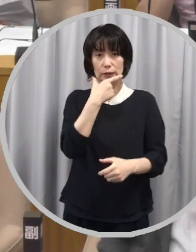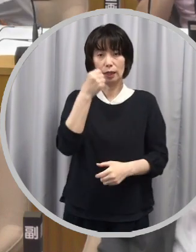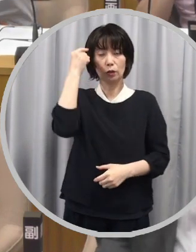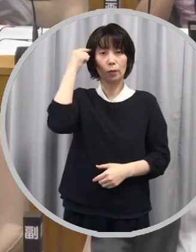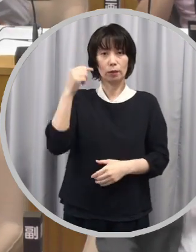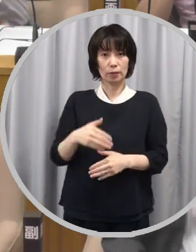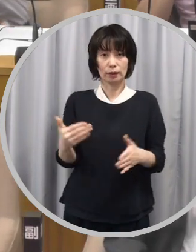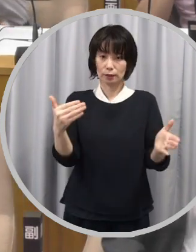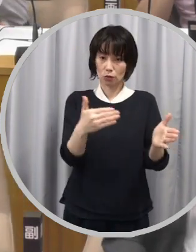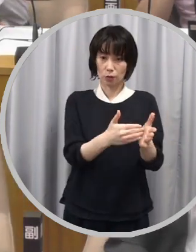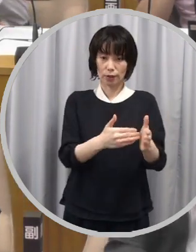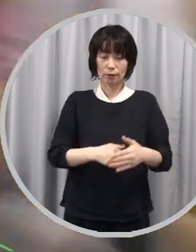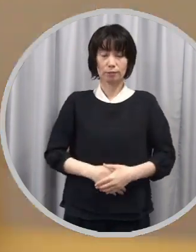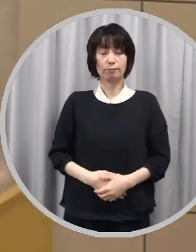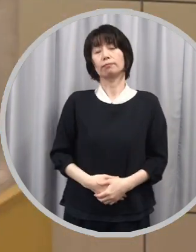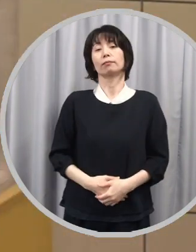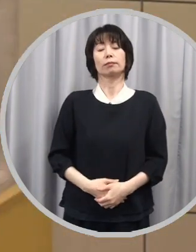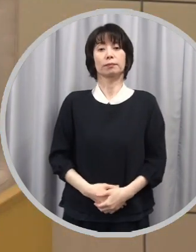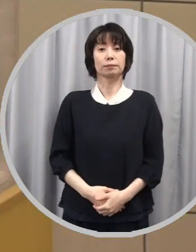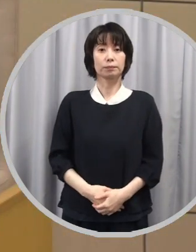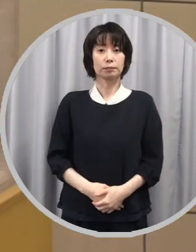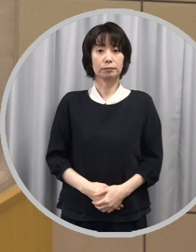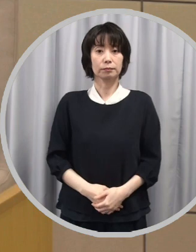存じます。以上であります。